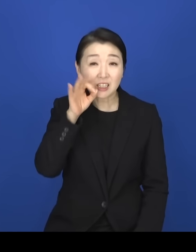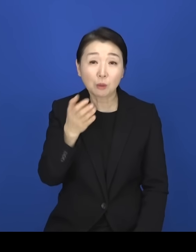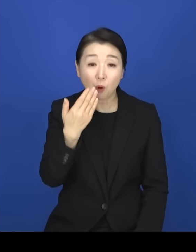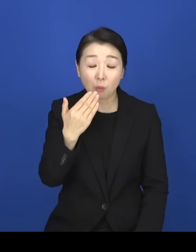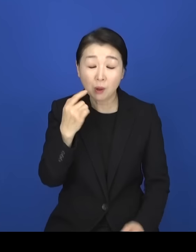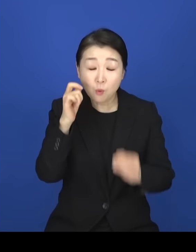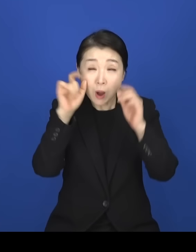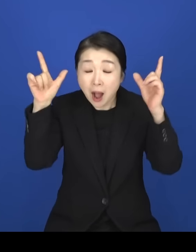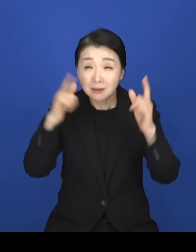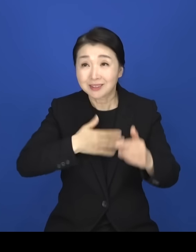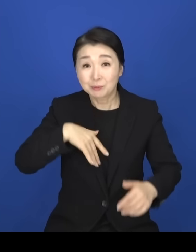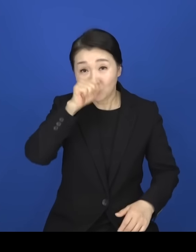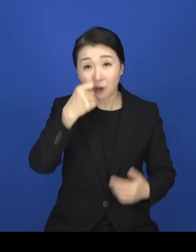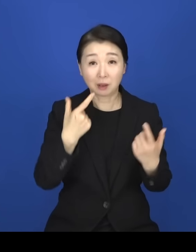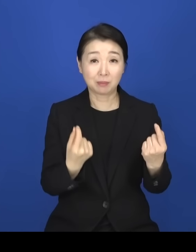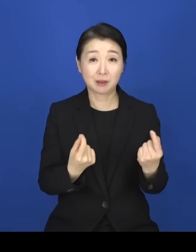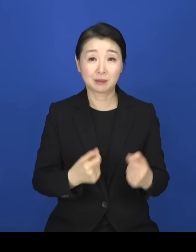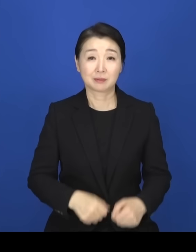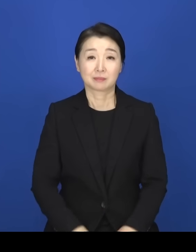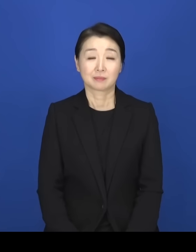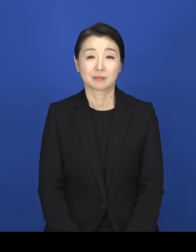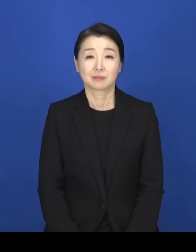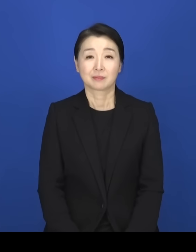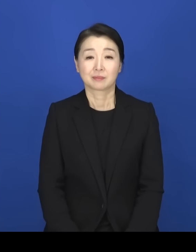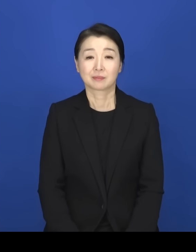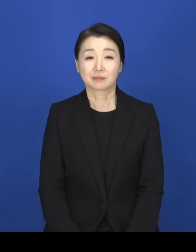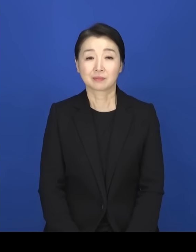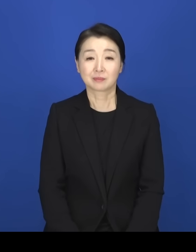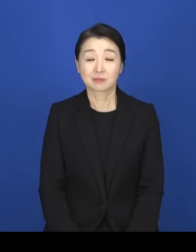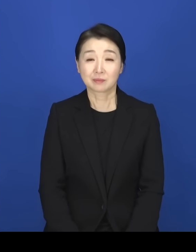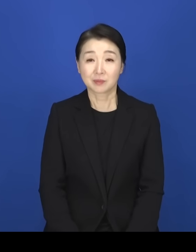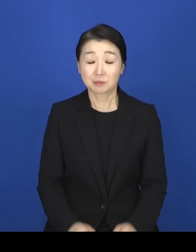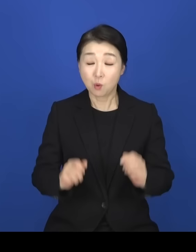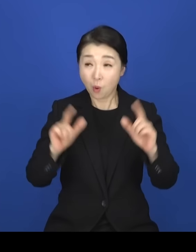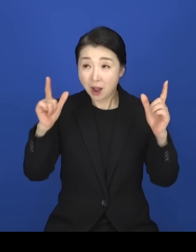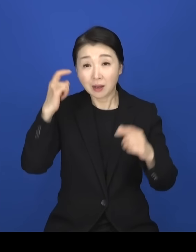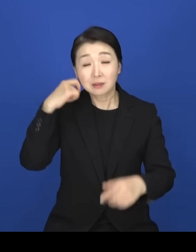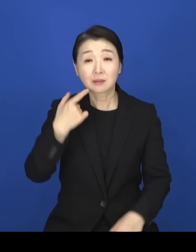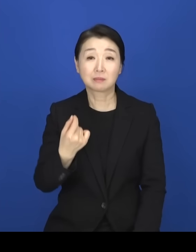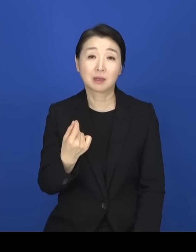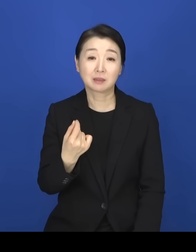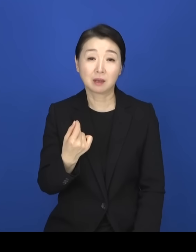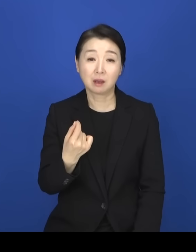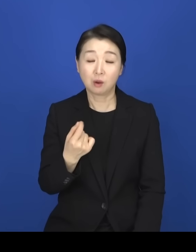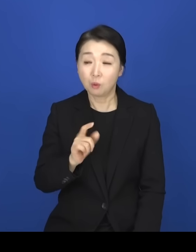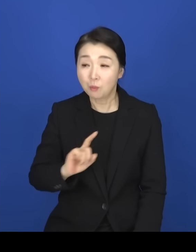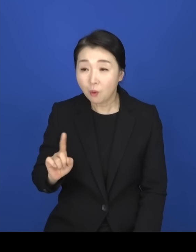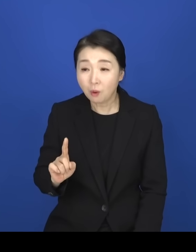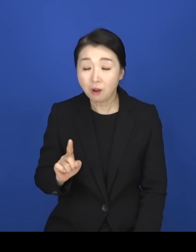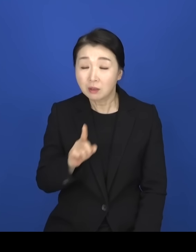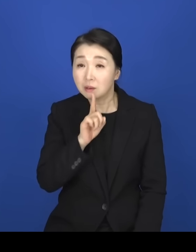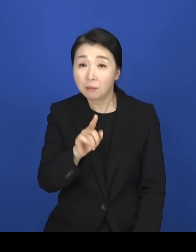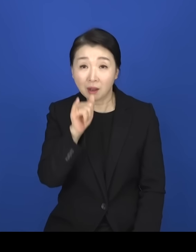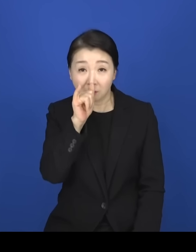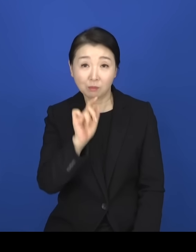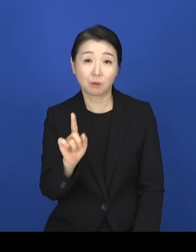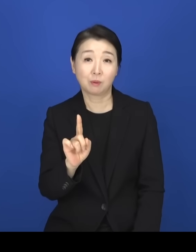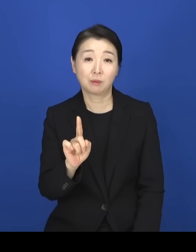확 깨어나잖아요. 네. 당 때문에. 당이 올라가지. 막 이렇게 확 깨어나는 느낌이 있어요. 우와! 이런 말이 세상에